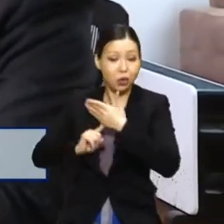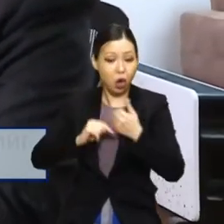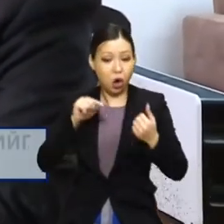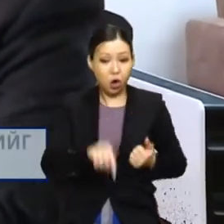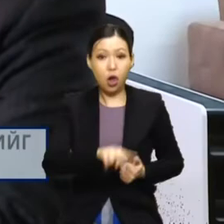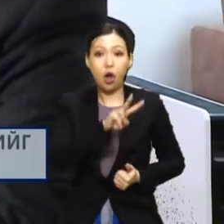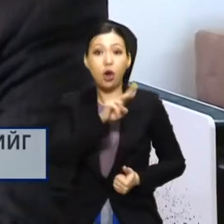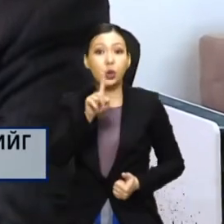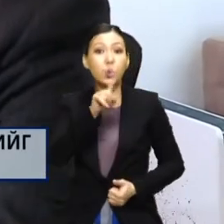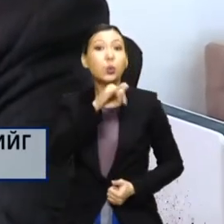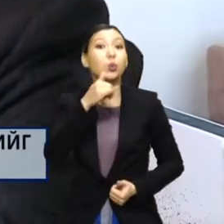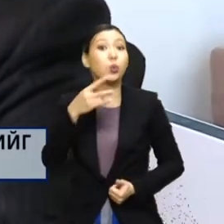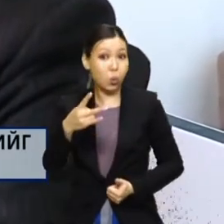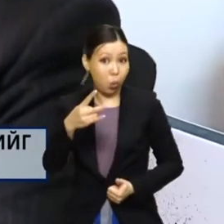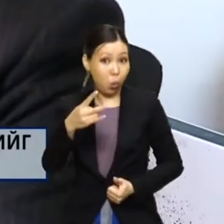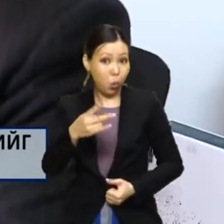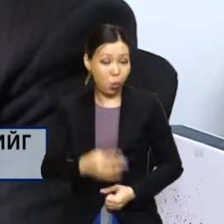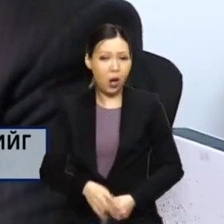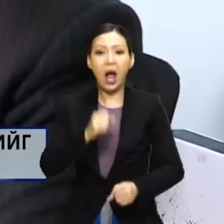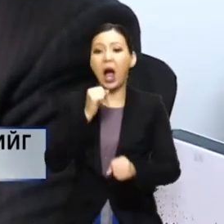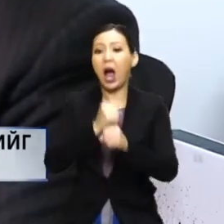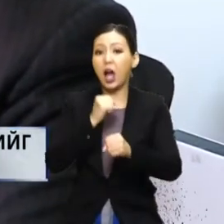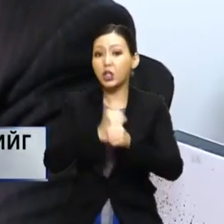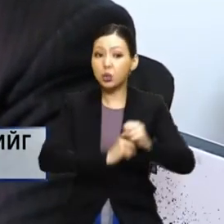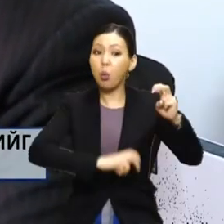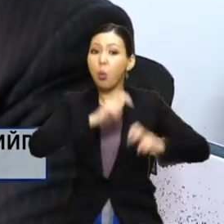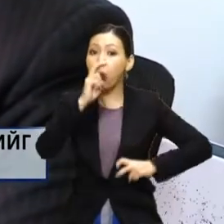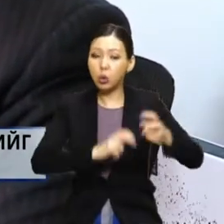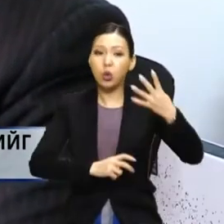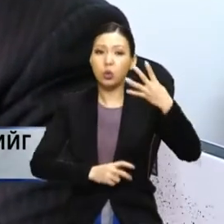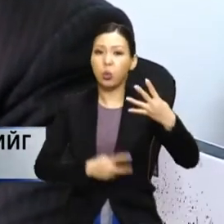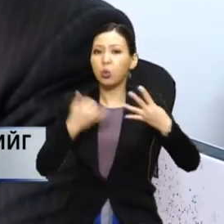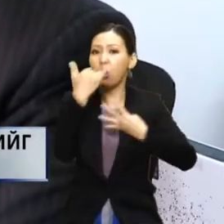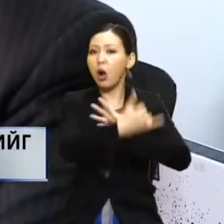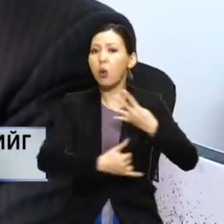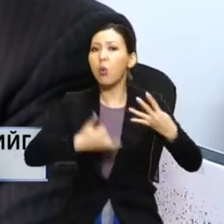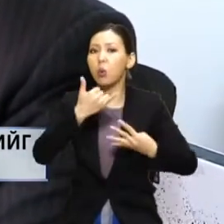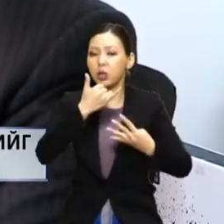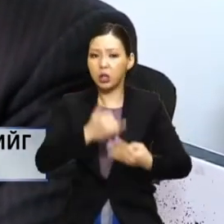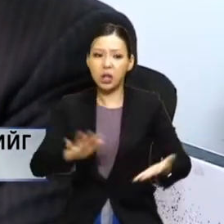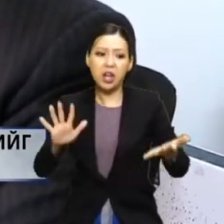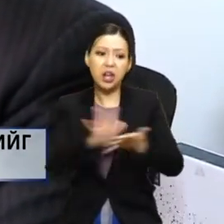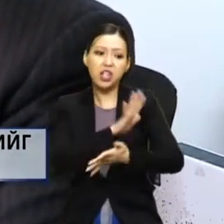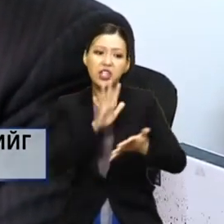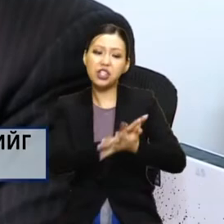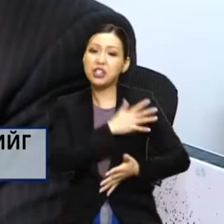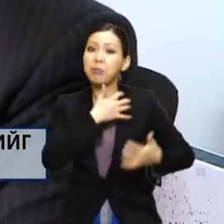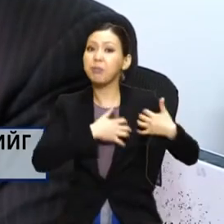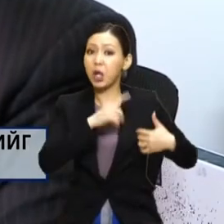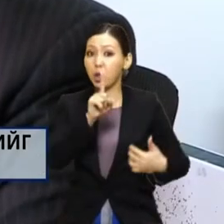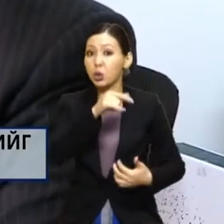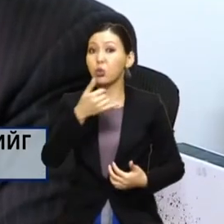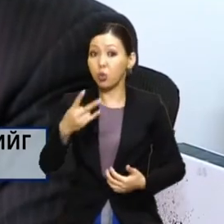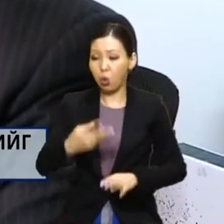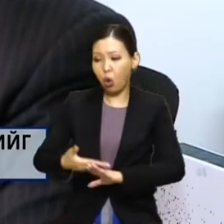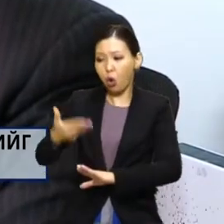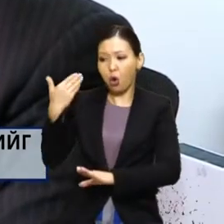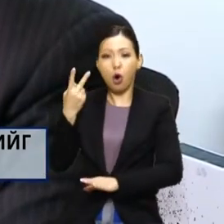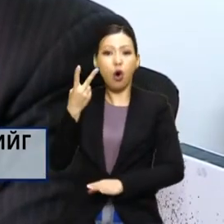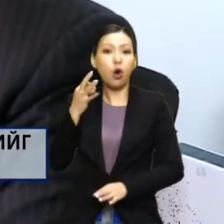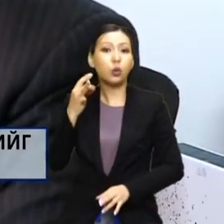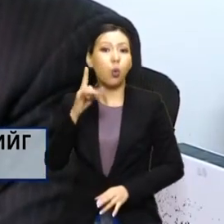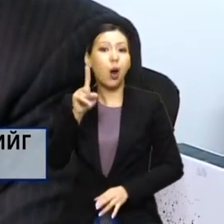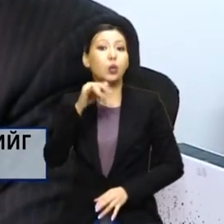1-р зуун бол ажил төрийн 4-р бисгийн юм эрчимтэй хөгжлийн зуун. За энэ зуунд бол өнгөрсөн 20-р зууны